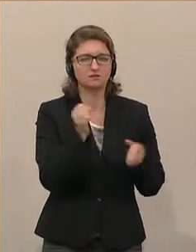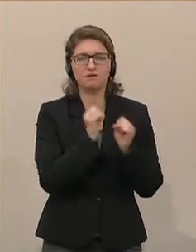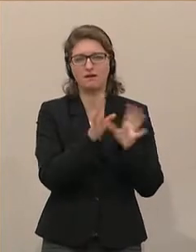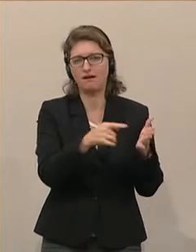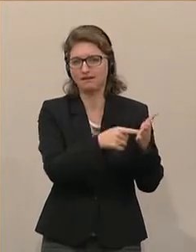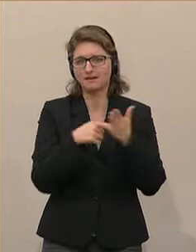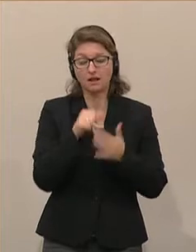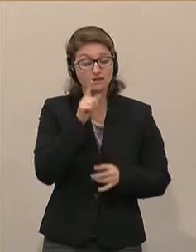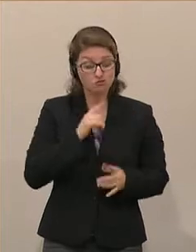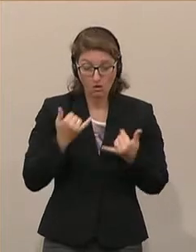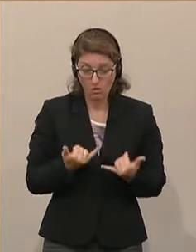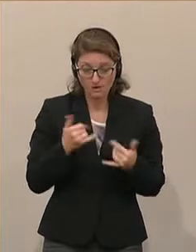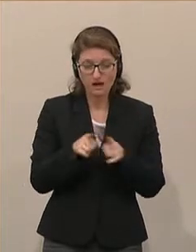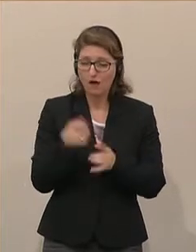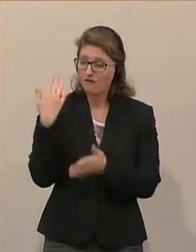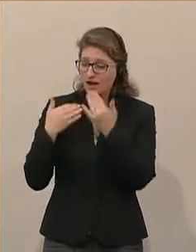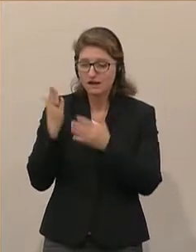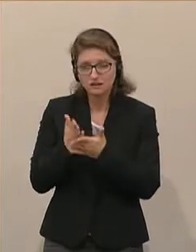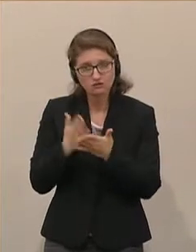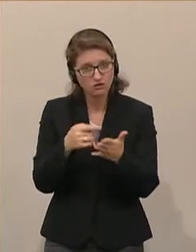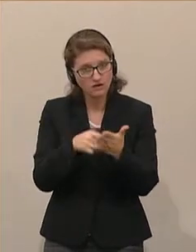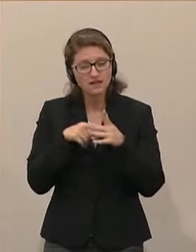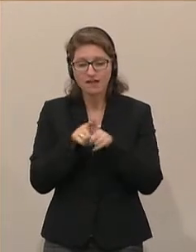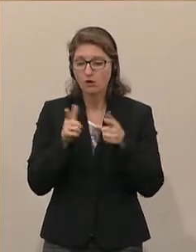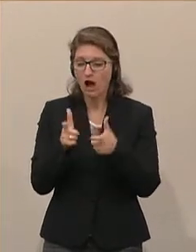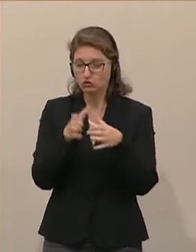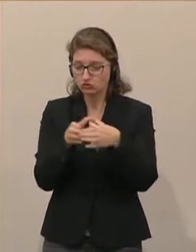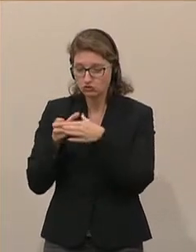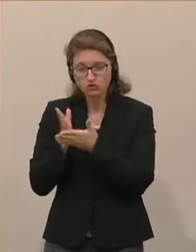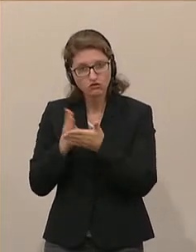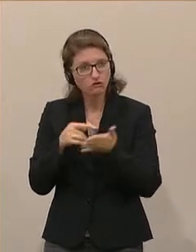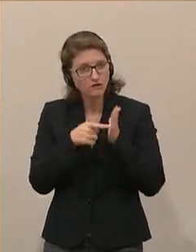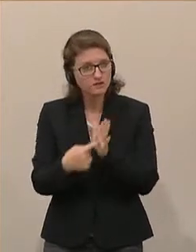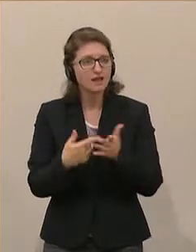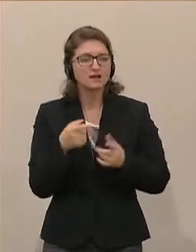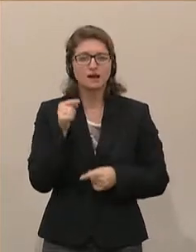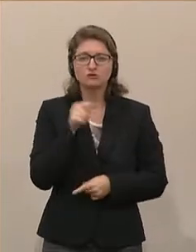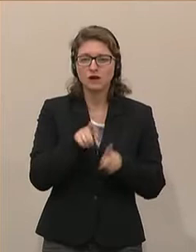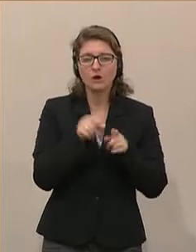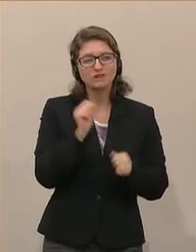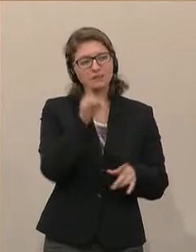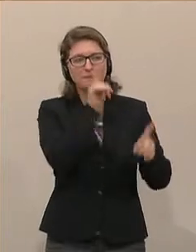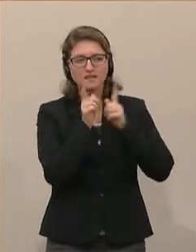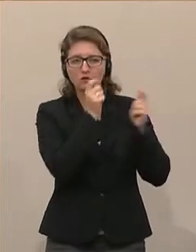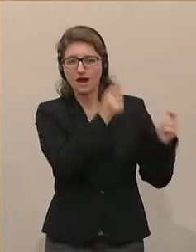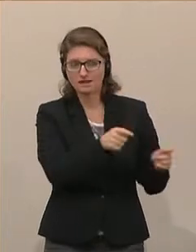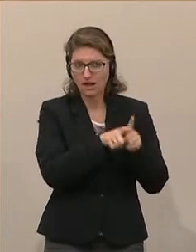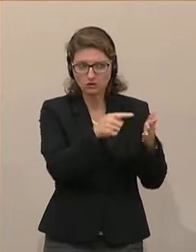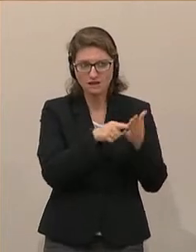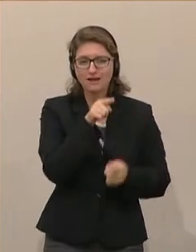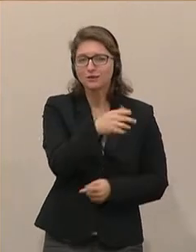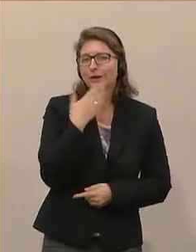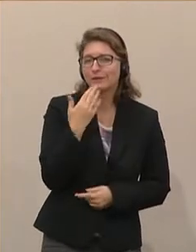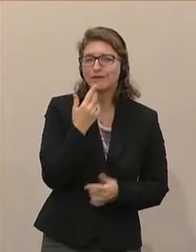nicht nur heute gezeigt, das haben Sie in der Vergangenheit gezeigt, das haben Sie im Ausschuss gezeigt. Das zeigen Sie mit dem Misstrauensantrag. Sie haben kein Interesse